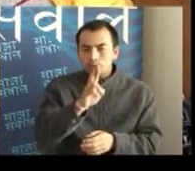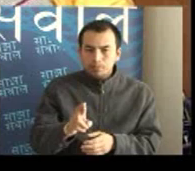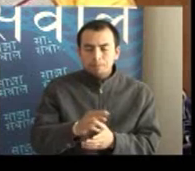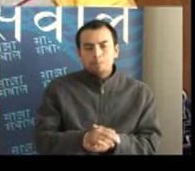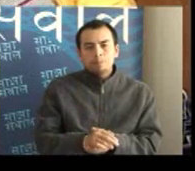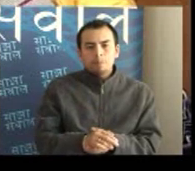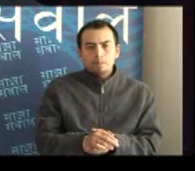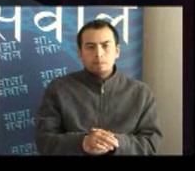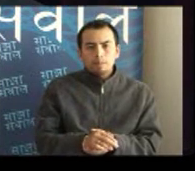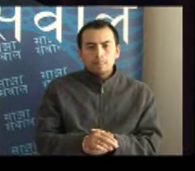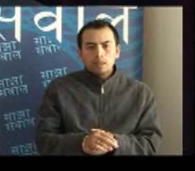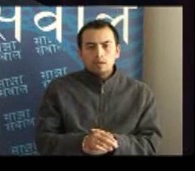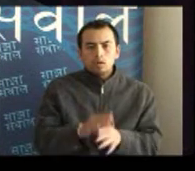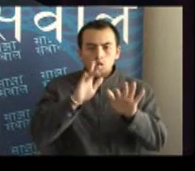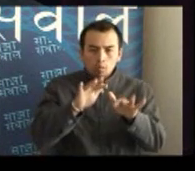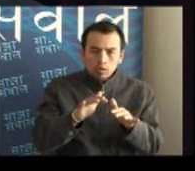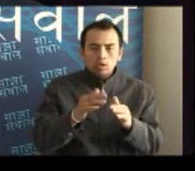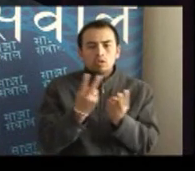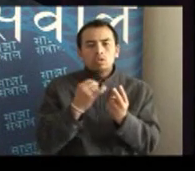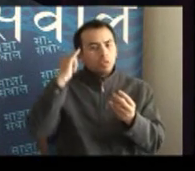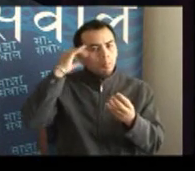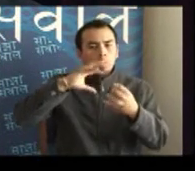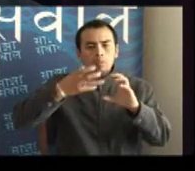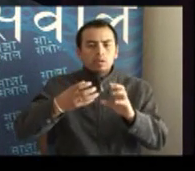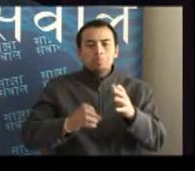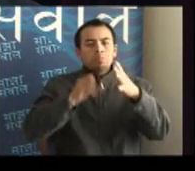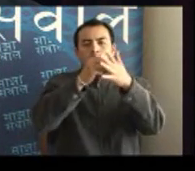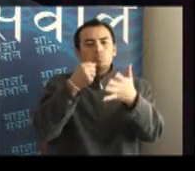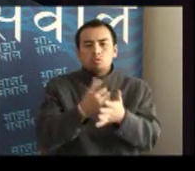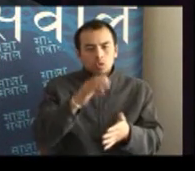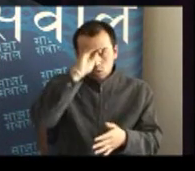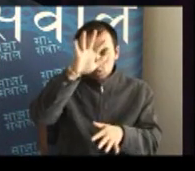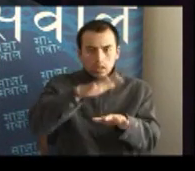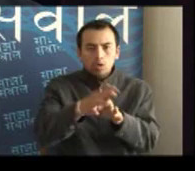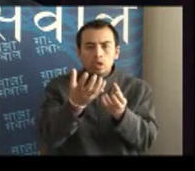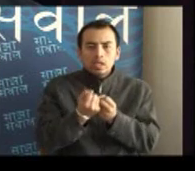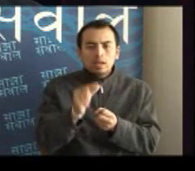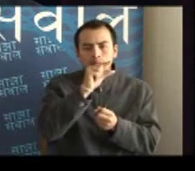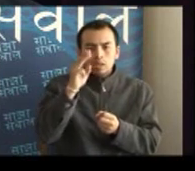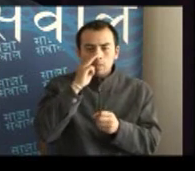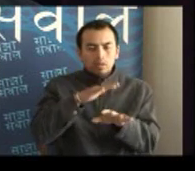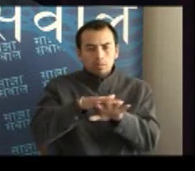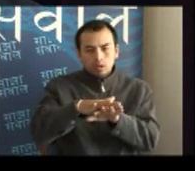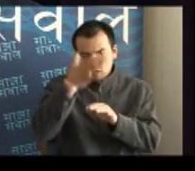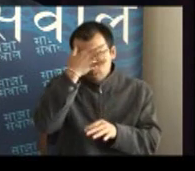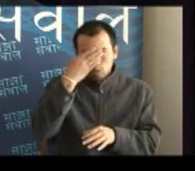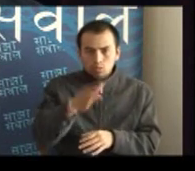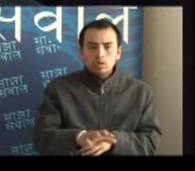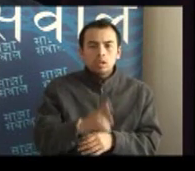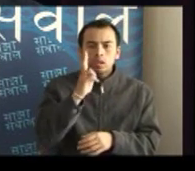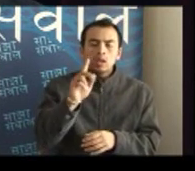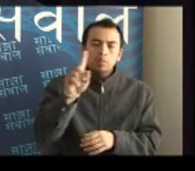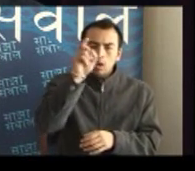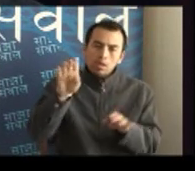अब कम्प्युटर जस्ता प्रविधिहरूमा पहुँच राखिएको छैन भने इन्फर्मेसन लिने कुरामा पनि बढी समस्या पर्छ। यही प्रश्न